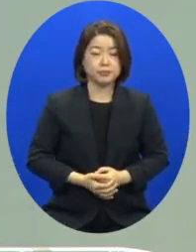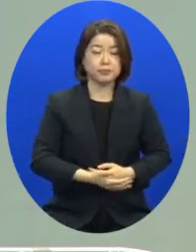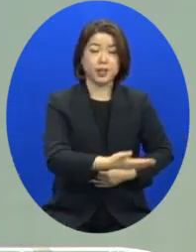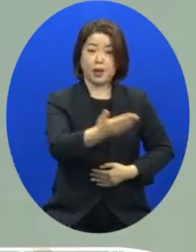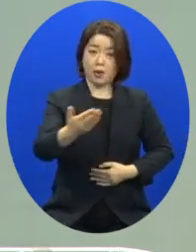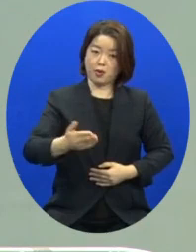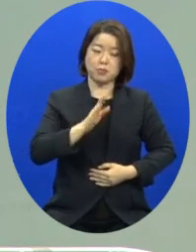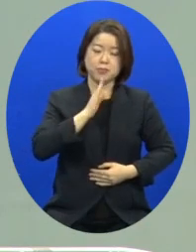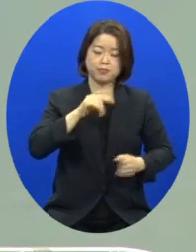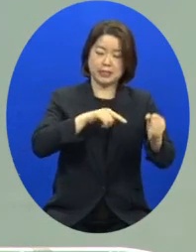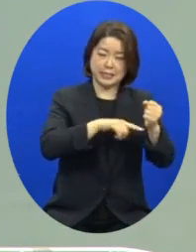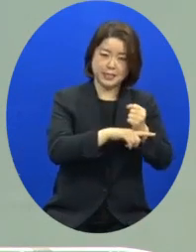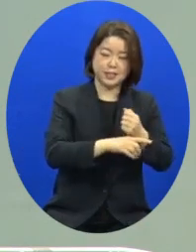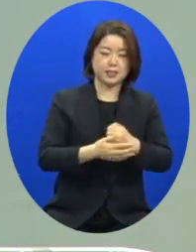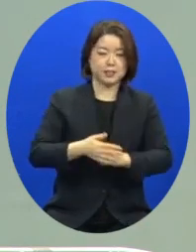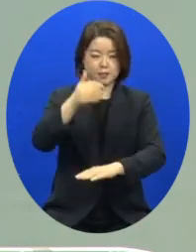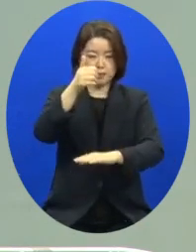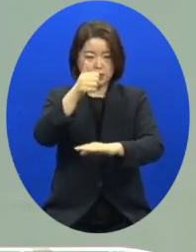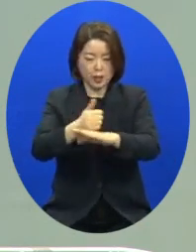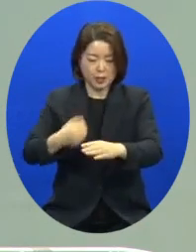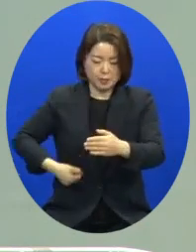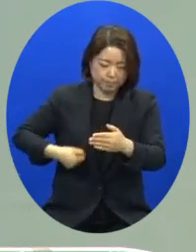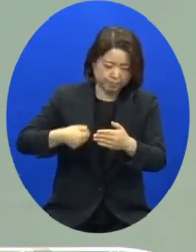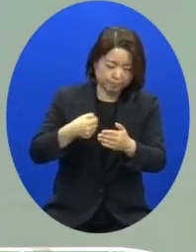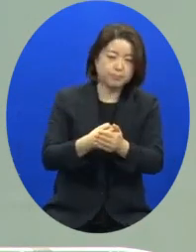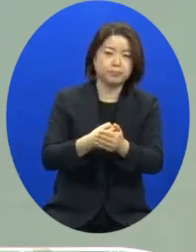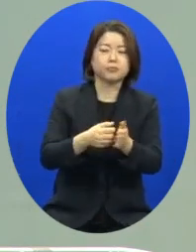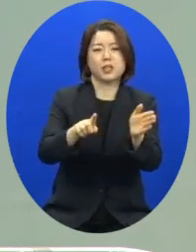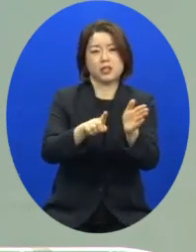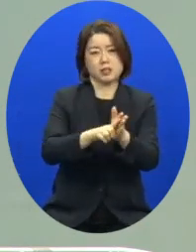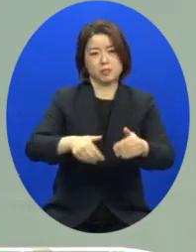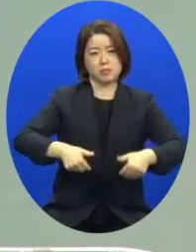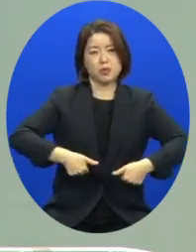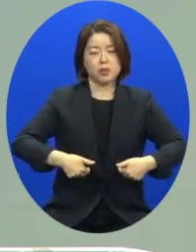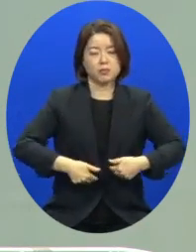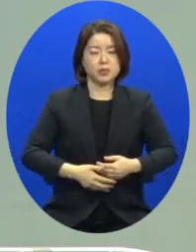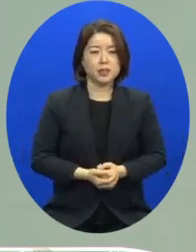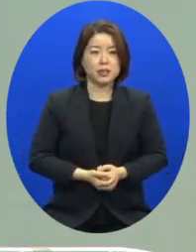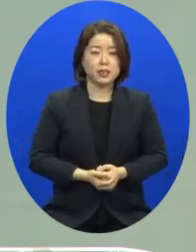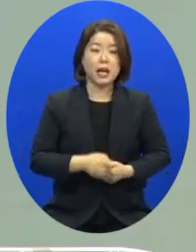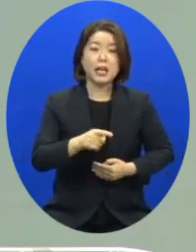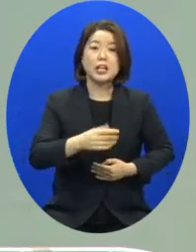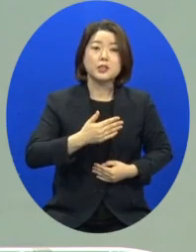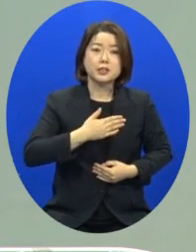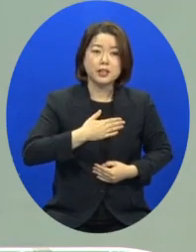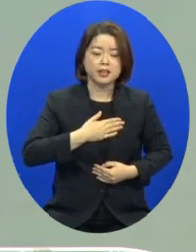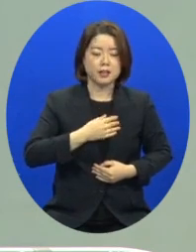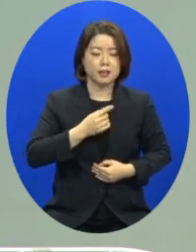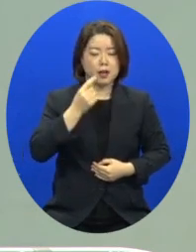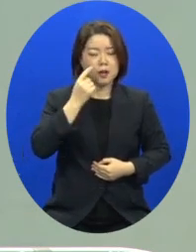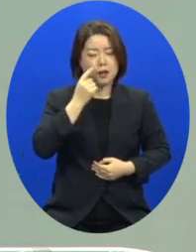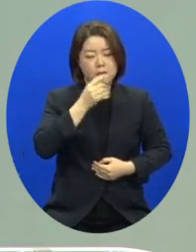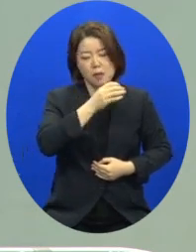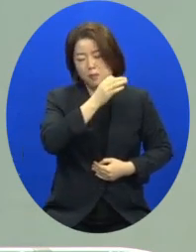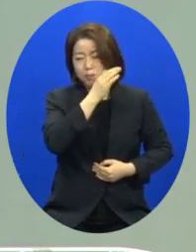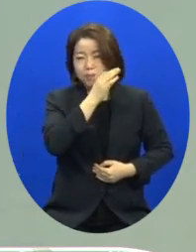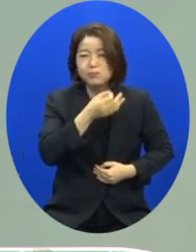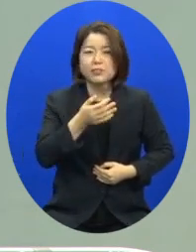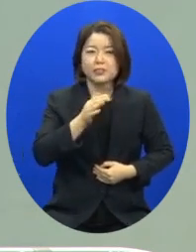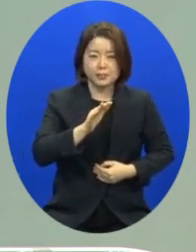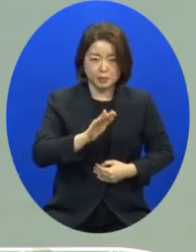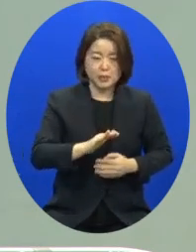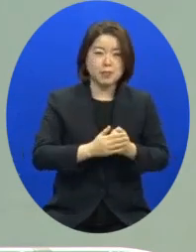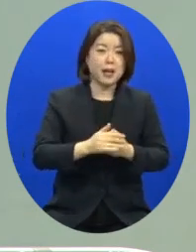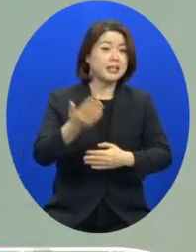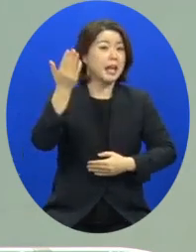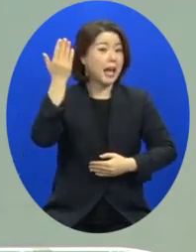여러분, 진리를 결론 삼는 신앙이 있어야 합니다. 이것은 제가 부끄럽게도 그러지